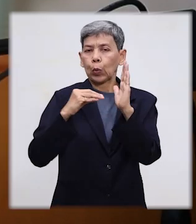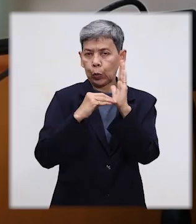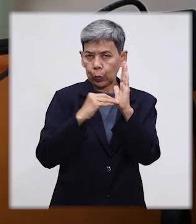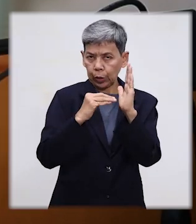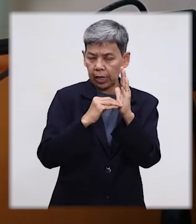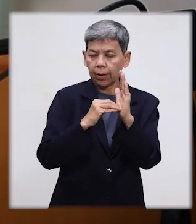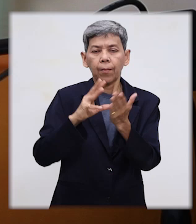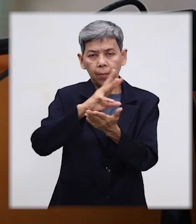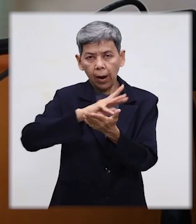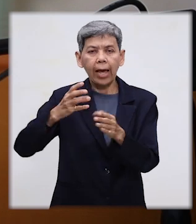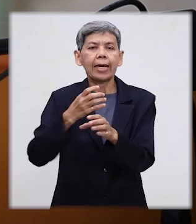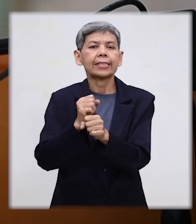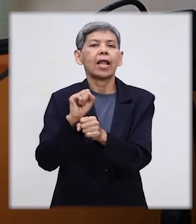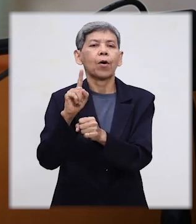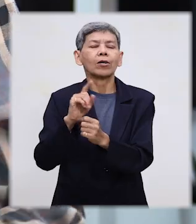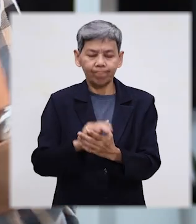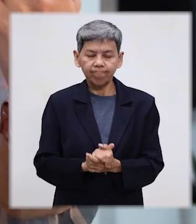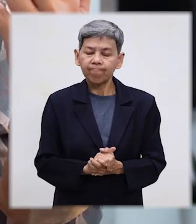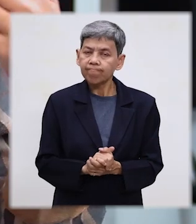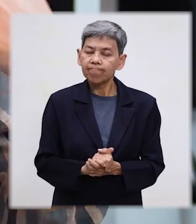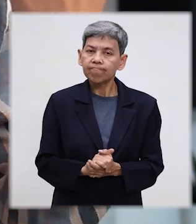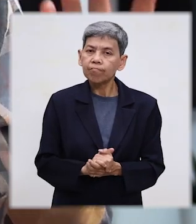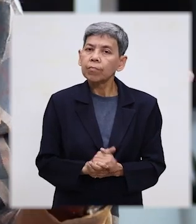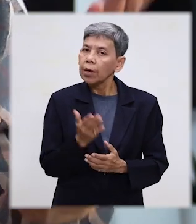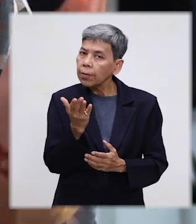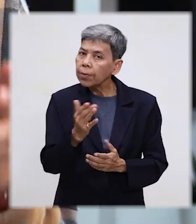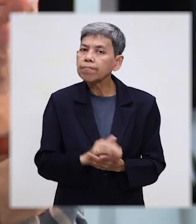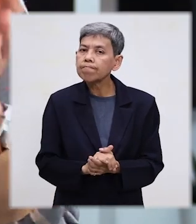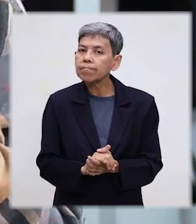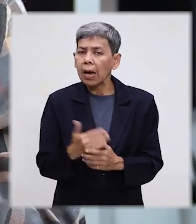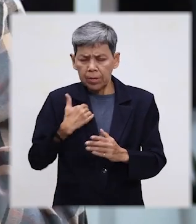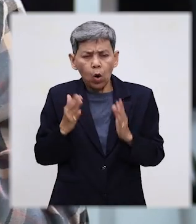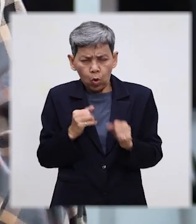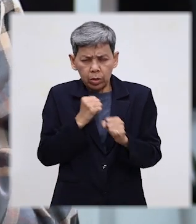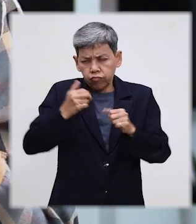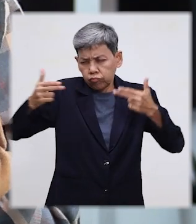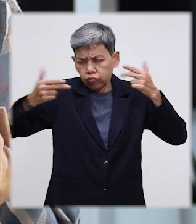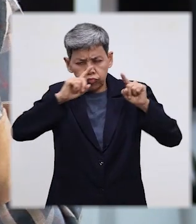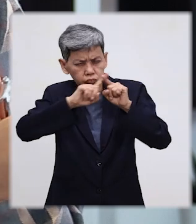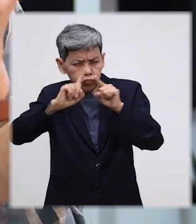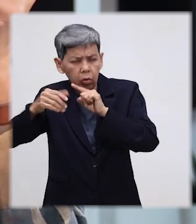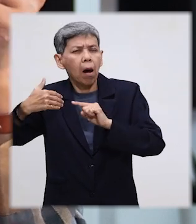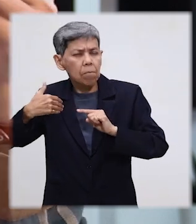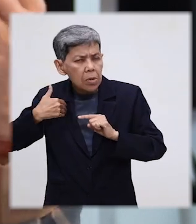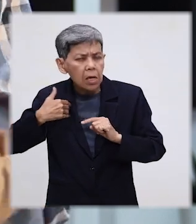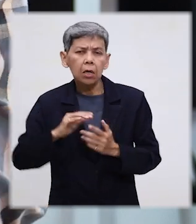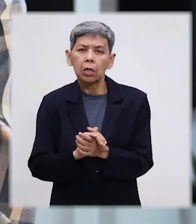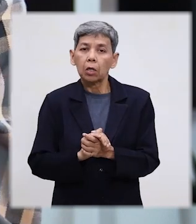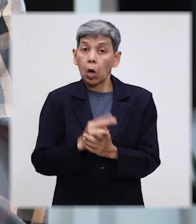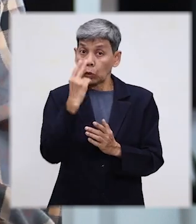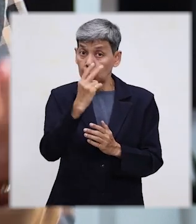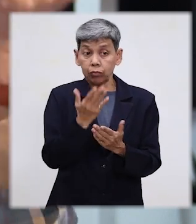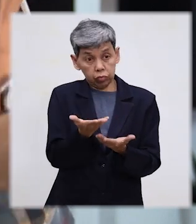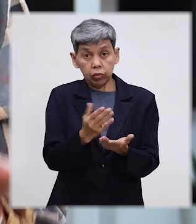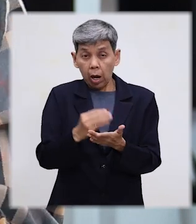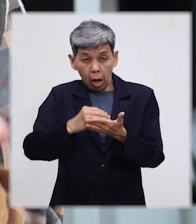วก็ศิลปากรคร ับอย่างเงี้ยในปัจจุบันเนี่ยมันมีคนทำสื่อหลากหลายมันแม้กระทั่งลูกศิ